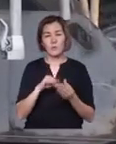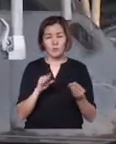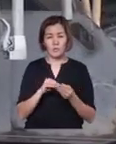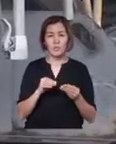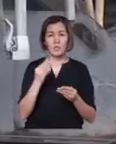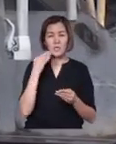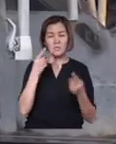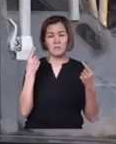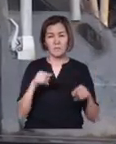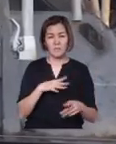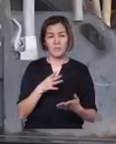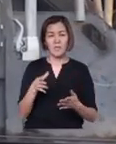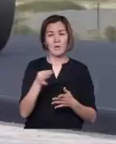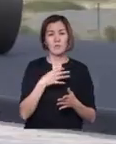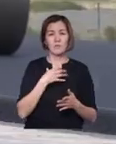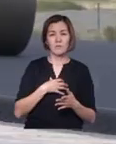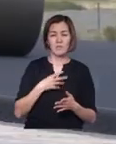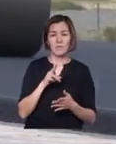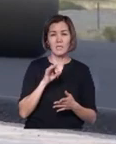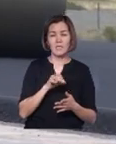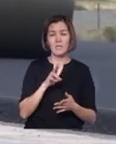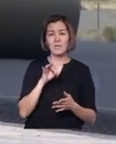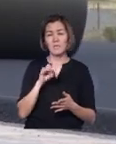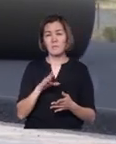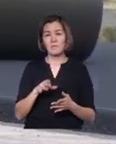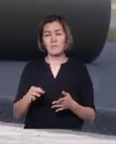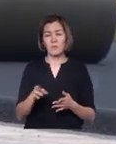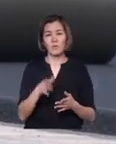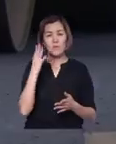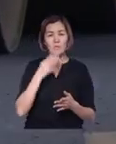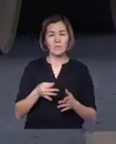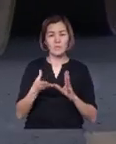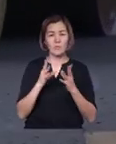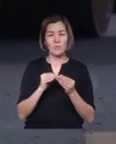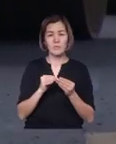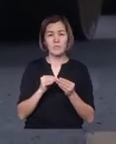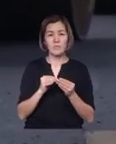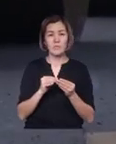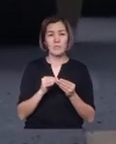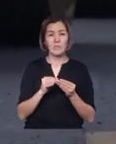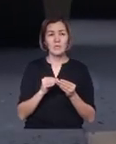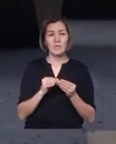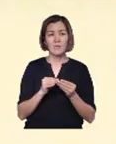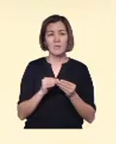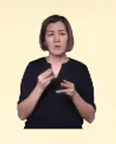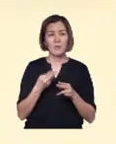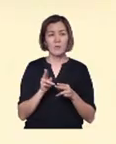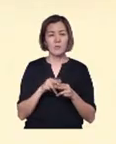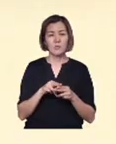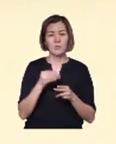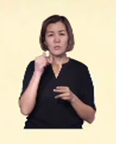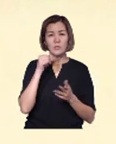магистралей республиканского и областного значения в Кигенском и Раймбекском районах Алматинской области, они вовсе не выдерживают критики.